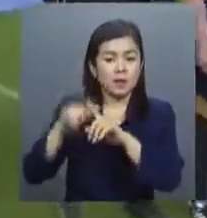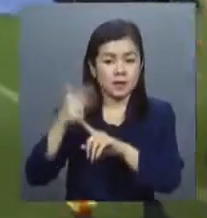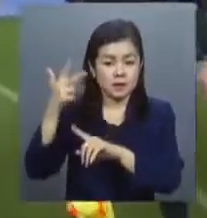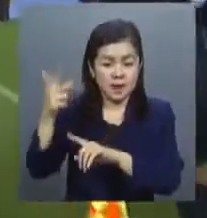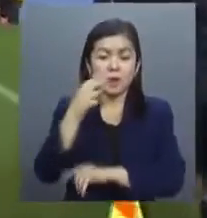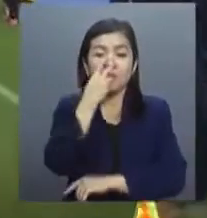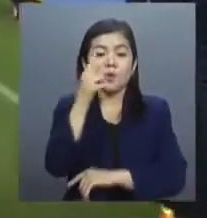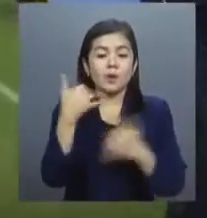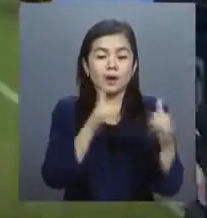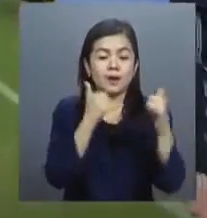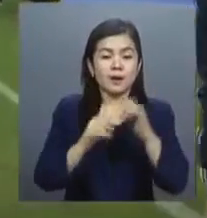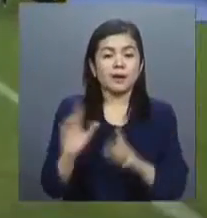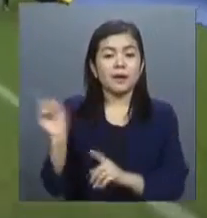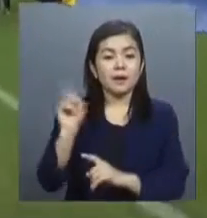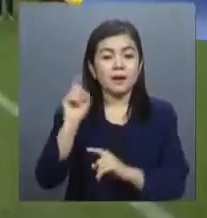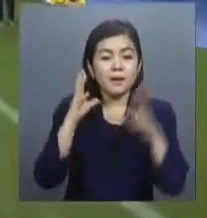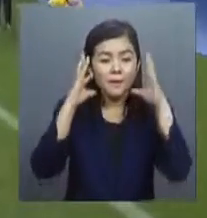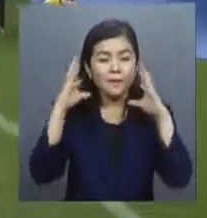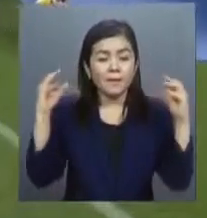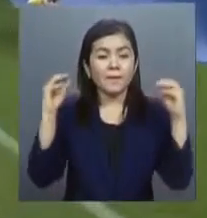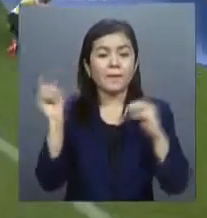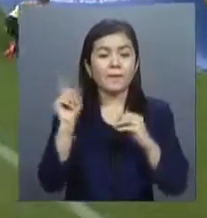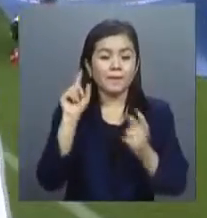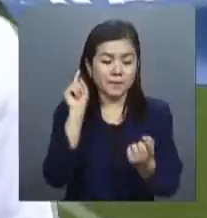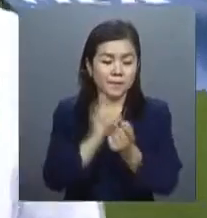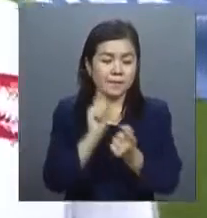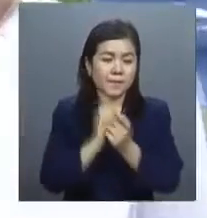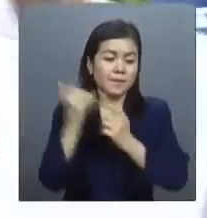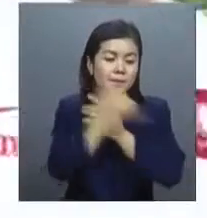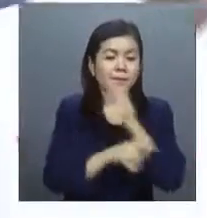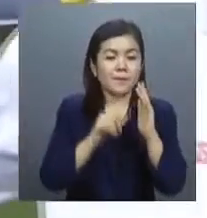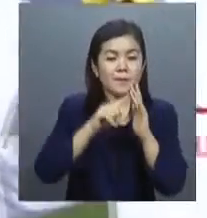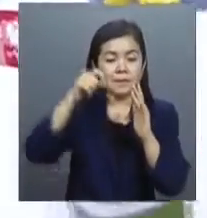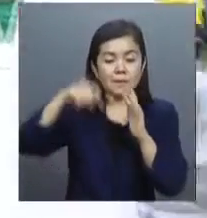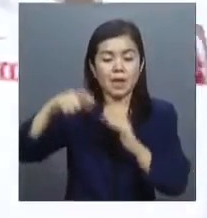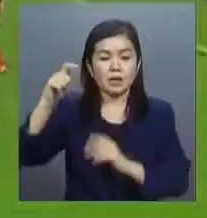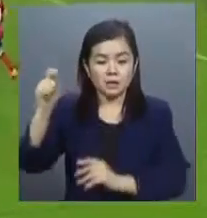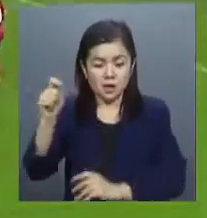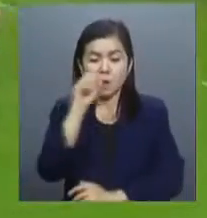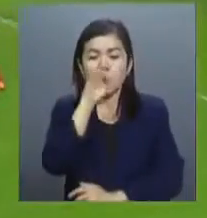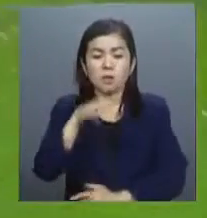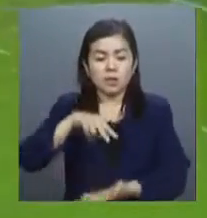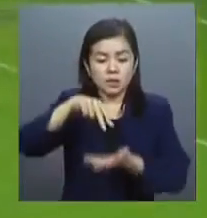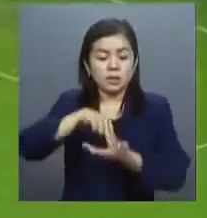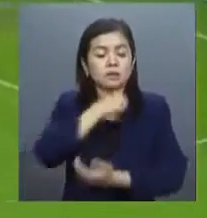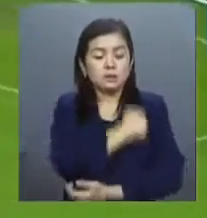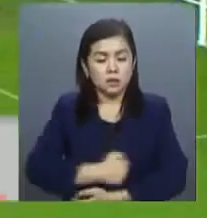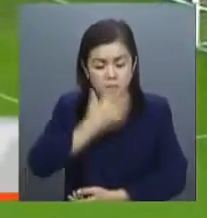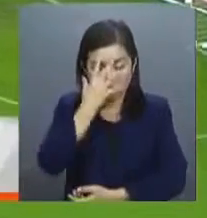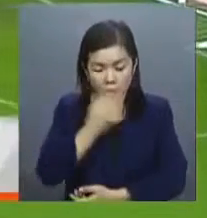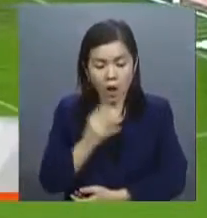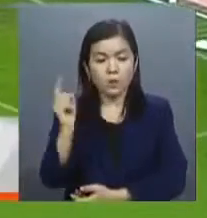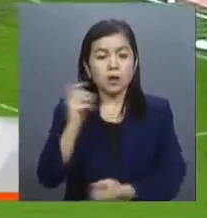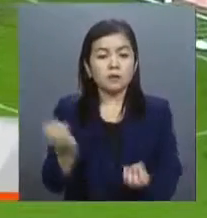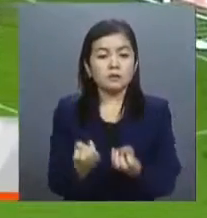ไปกันที่เกมอุ่นเครื่องโปแลนด์พบเซอร์เบียโดยก่อนเกมจะเริ่มขึ้นนักเตะทั้ง2ทีมได้ยินไว้อาลัยให้กับเหยื่อผู้เคราะห์ร้ายจากเหตุการณ์ระเบิดที่เบลเยีย